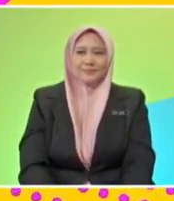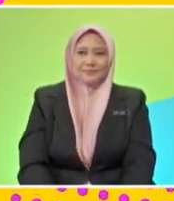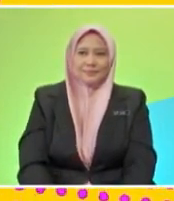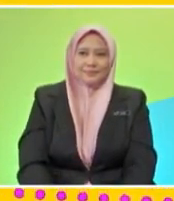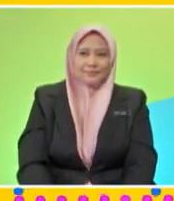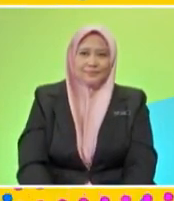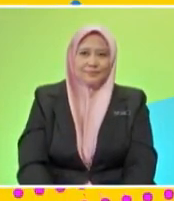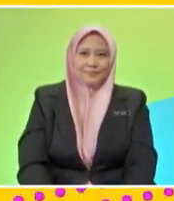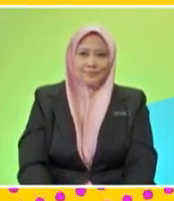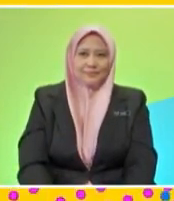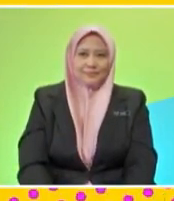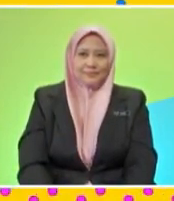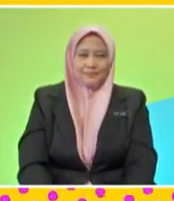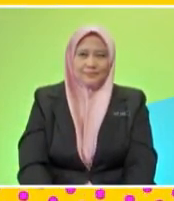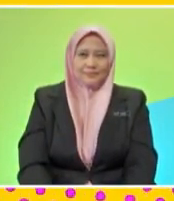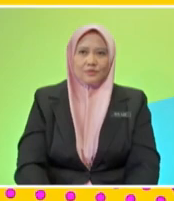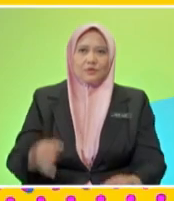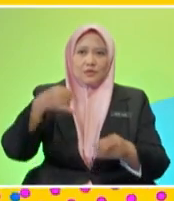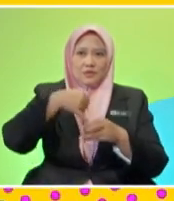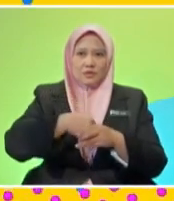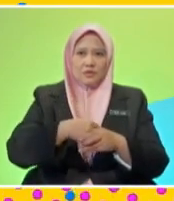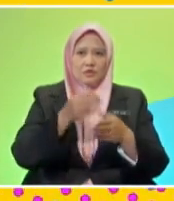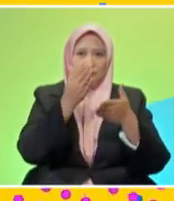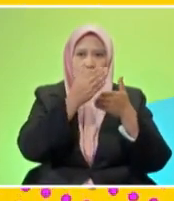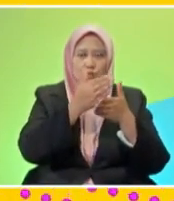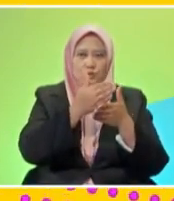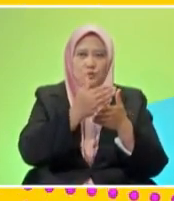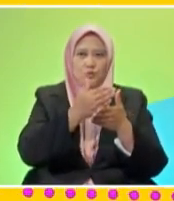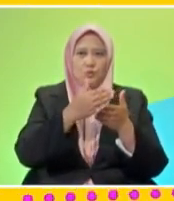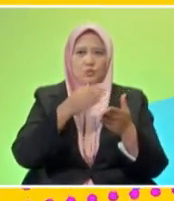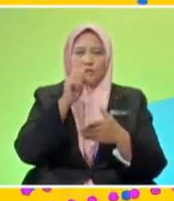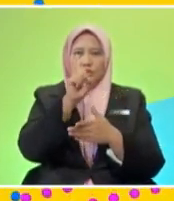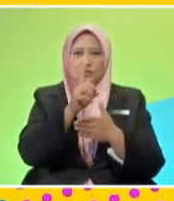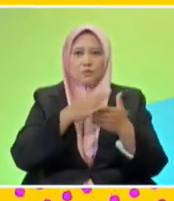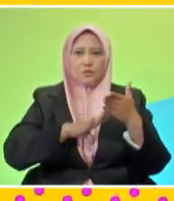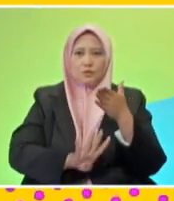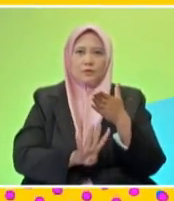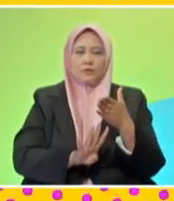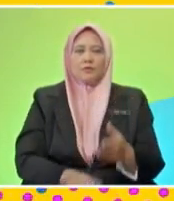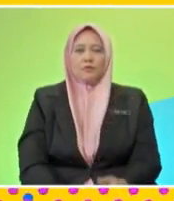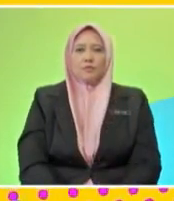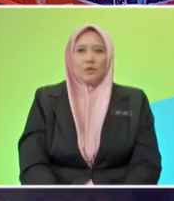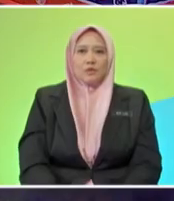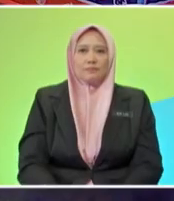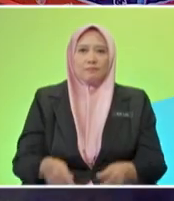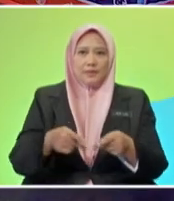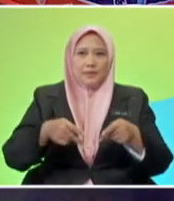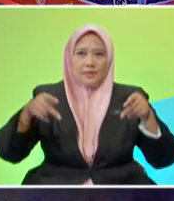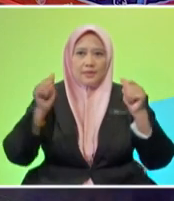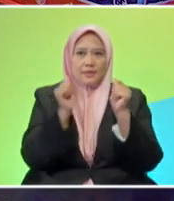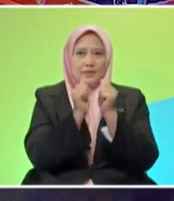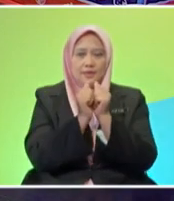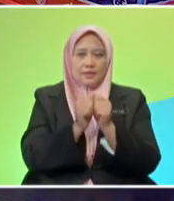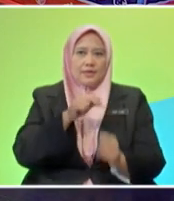2. Isi suku pinggan dengan hasil bijirin. Isi suku pinggan